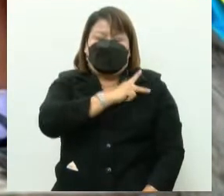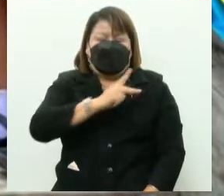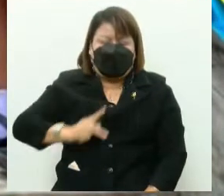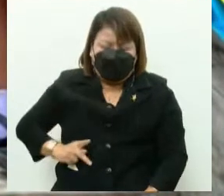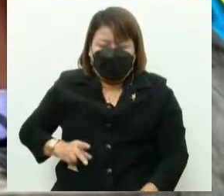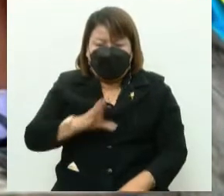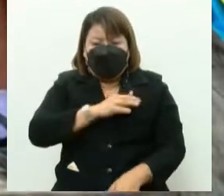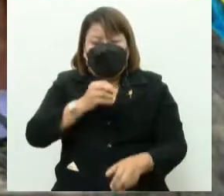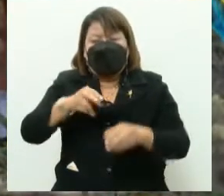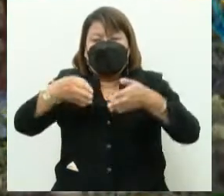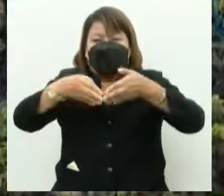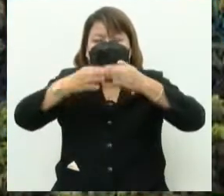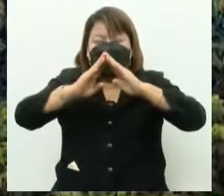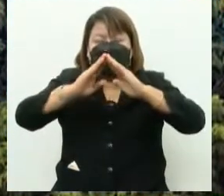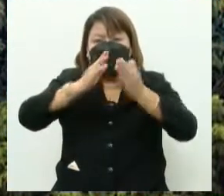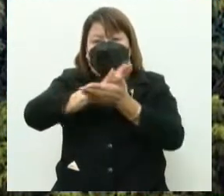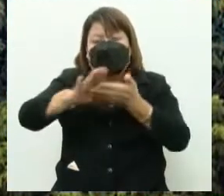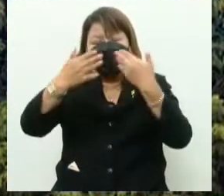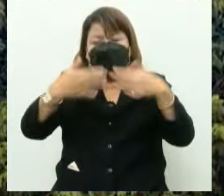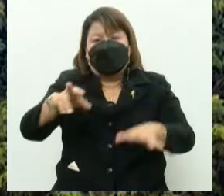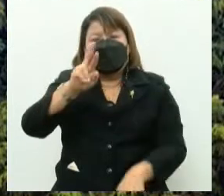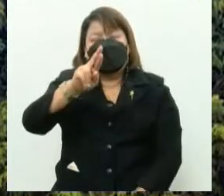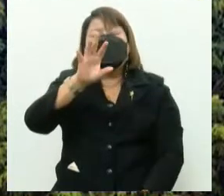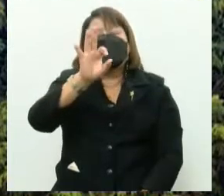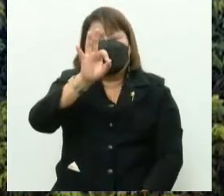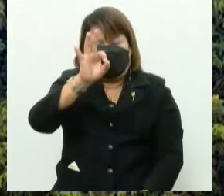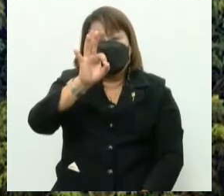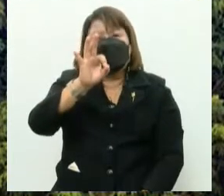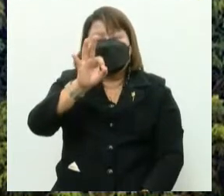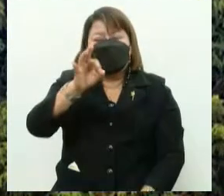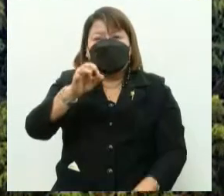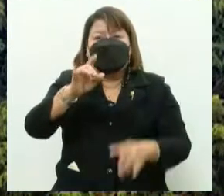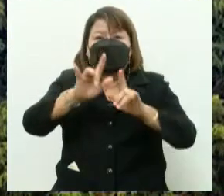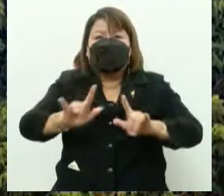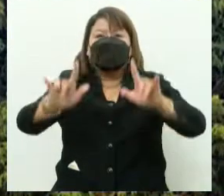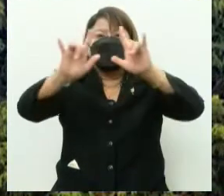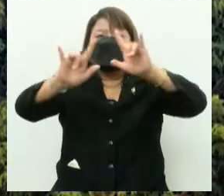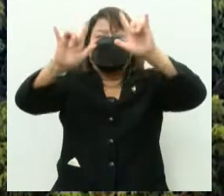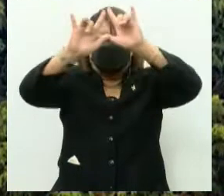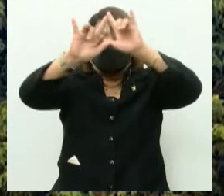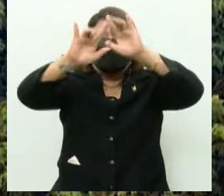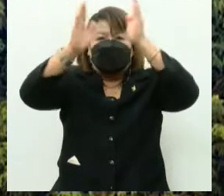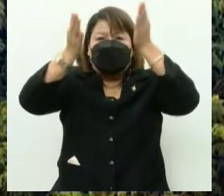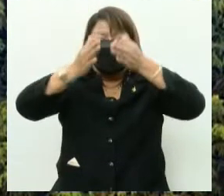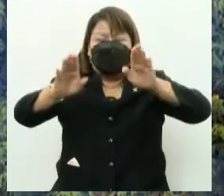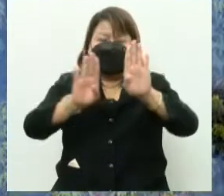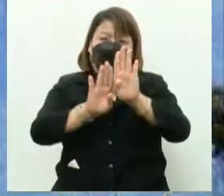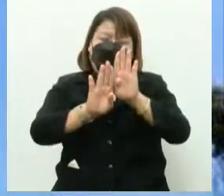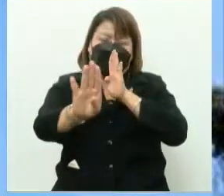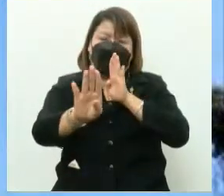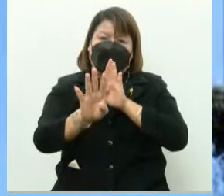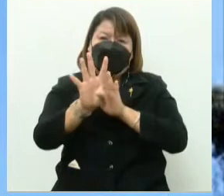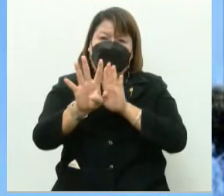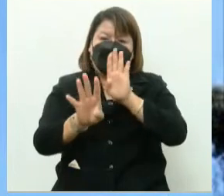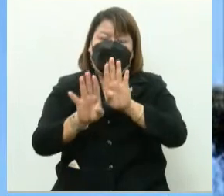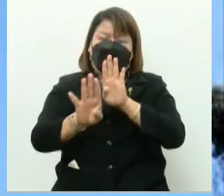ที่9ลักษณะรูปทรงเป็นเจดีย์สี่เหลี่ยมย่อมุมมีประตูเข้าออกได้สี่ทิศ